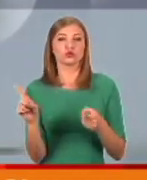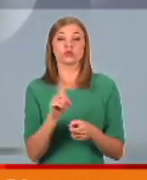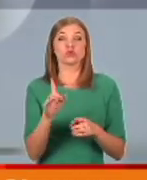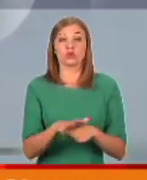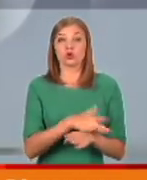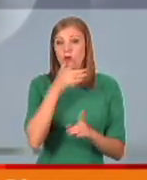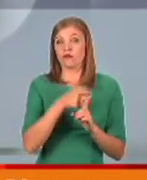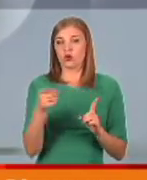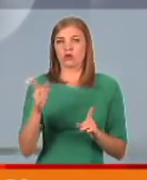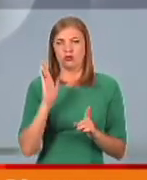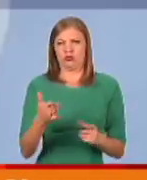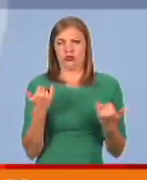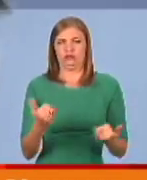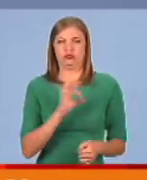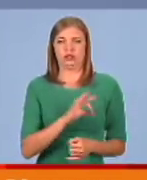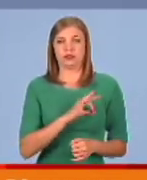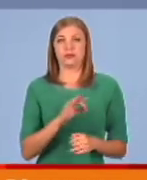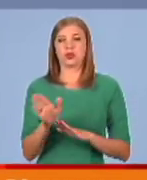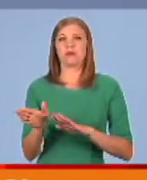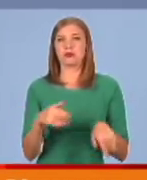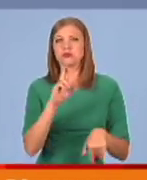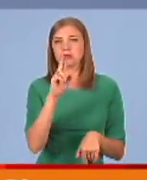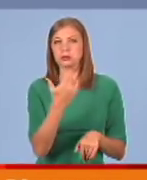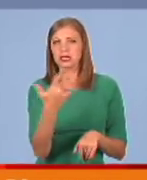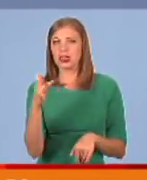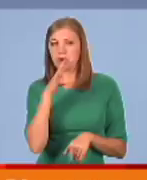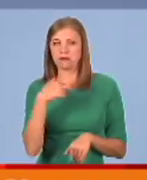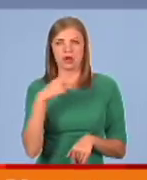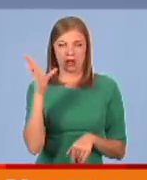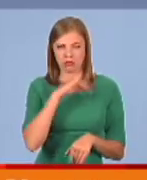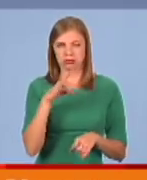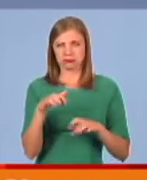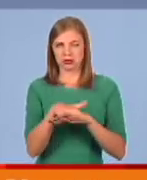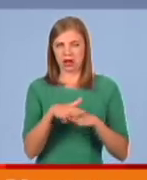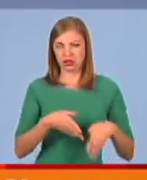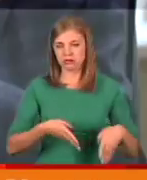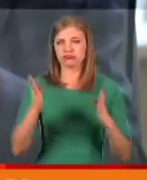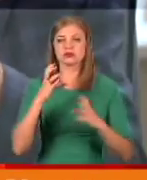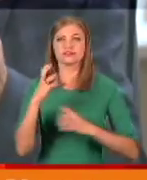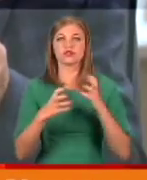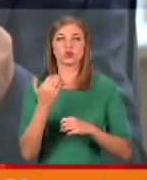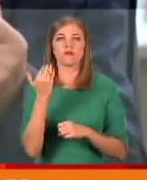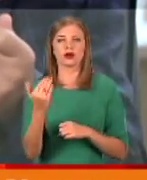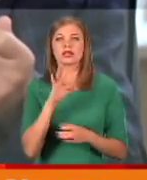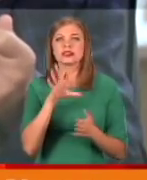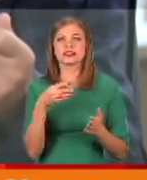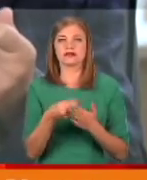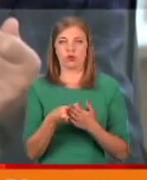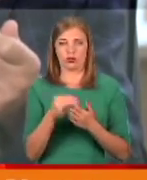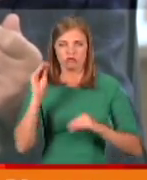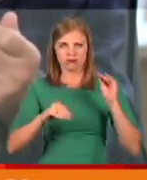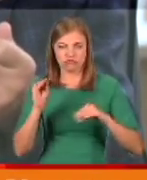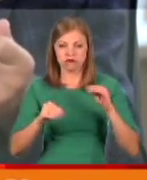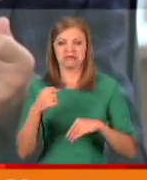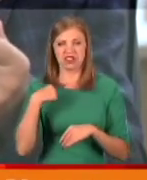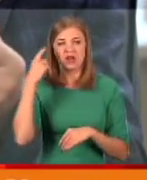довгі роки буде в тренді. Пройшло би кілька років, ми б вийшли на ринок світовий своїм апаратом.